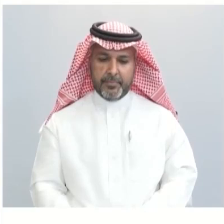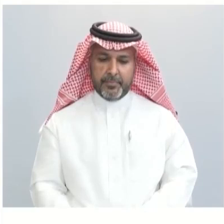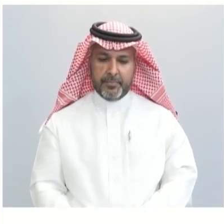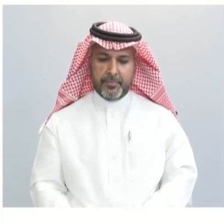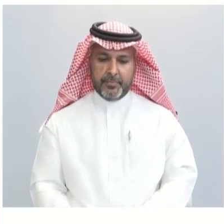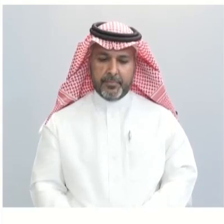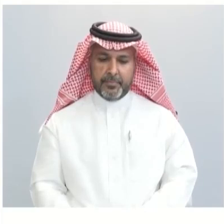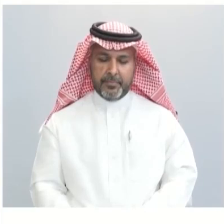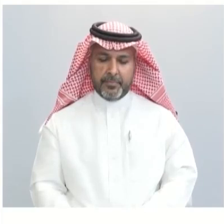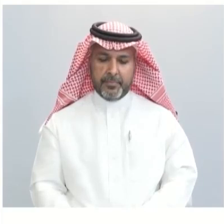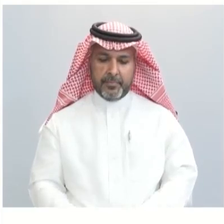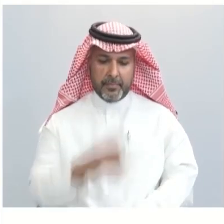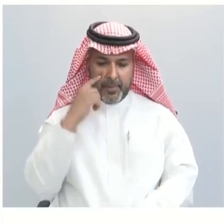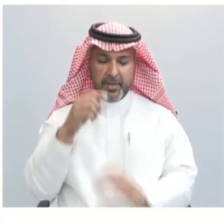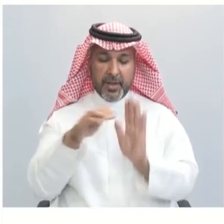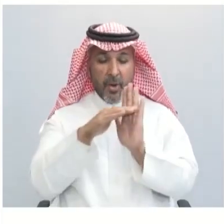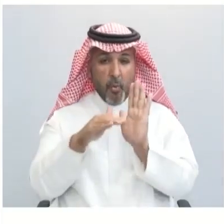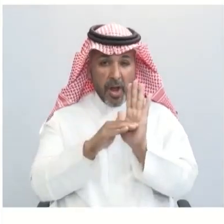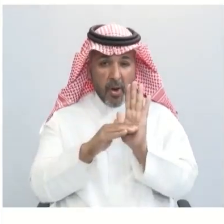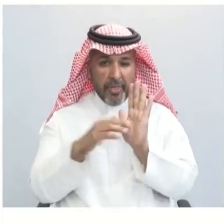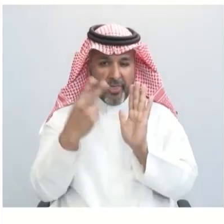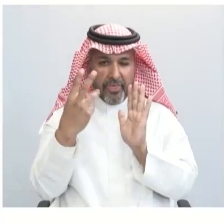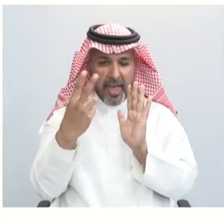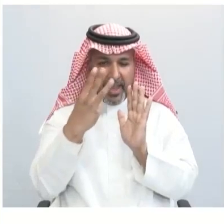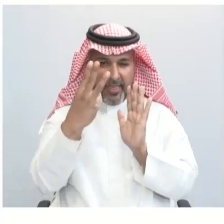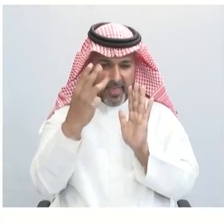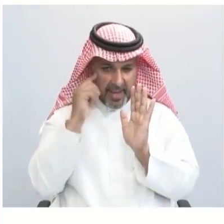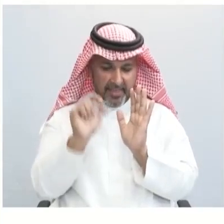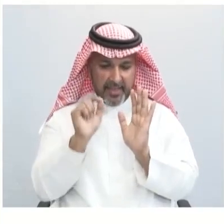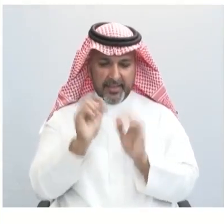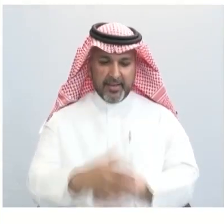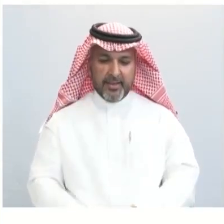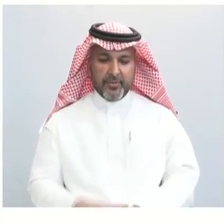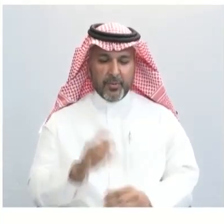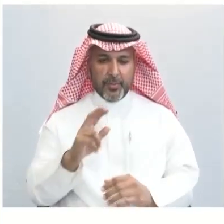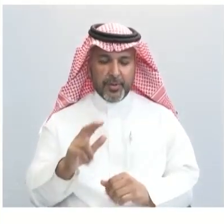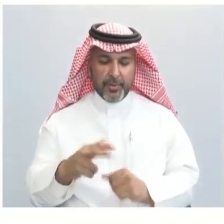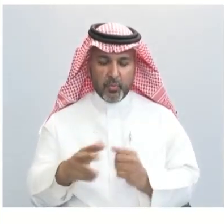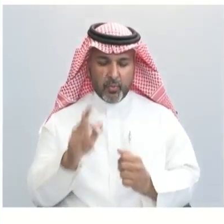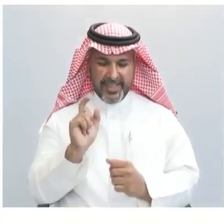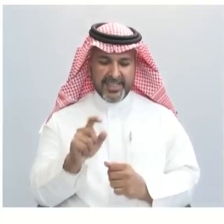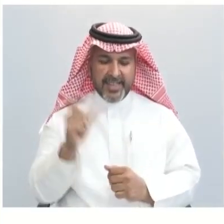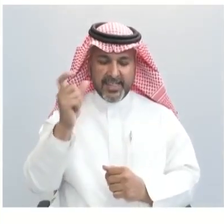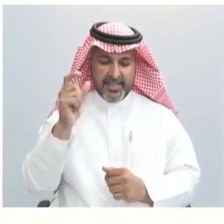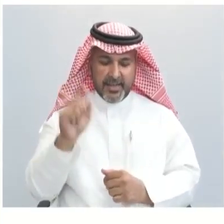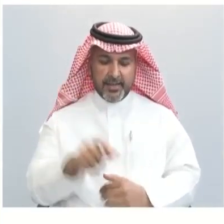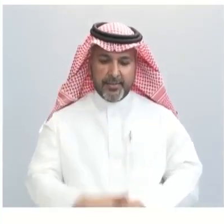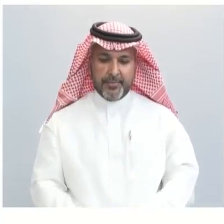بعد ذلك نختار الأهداف، بناء الموقع للتجارة، بعد ذلك